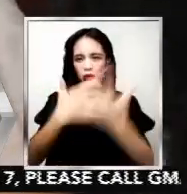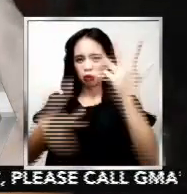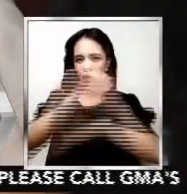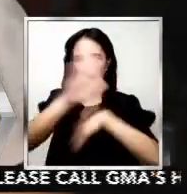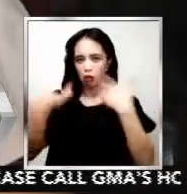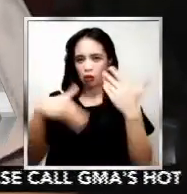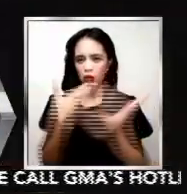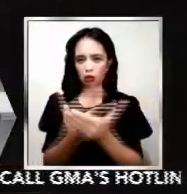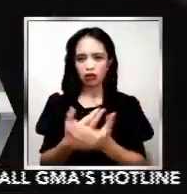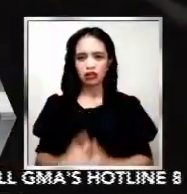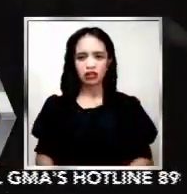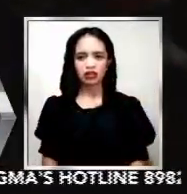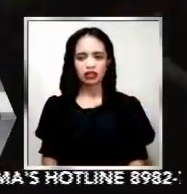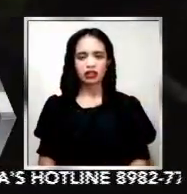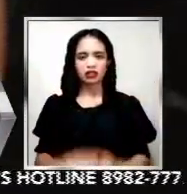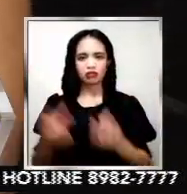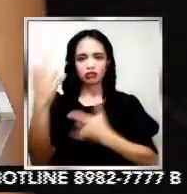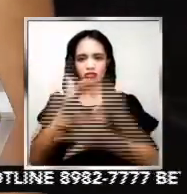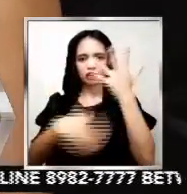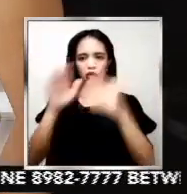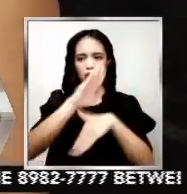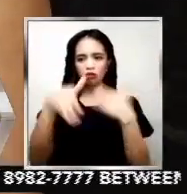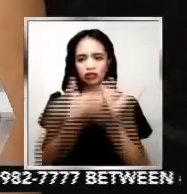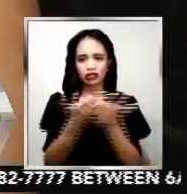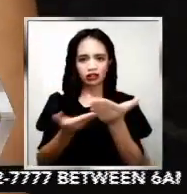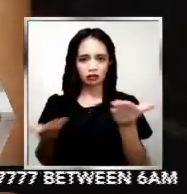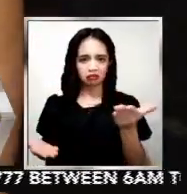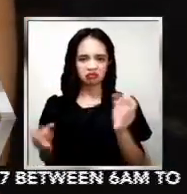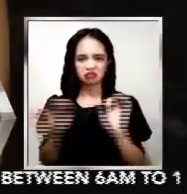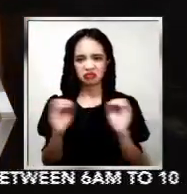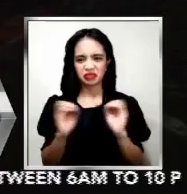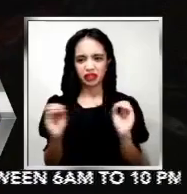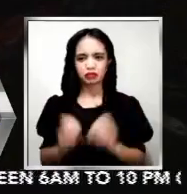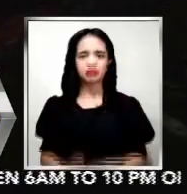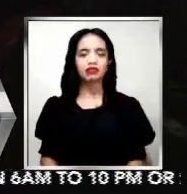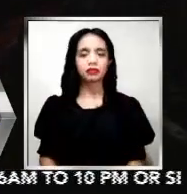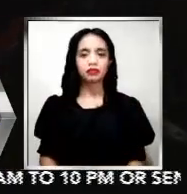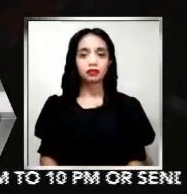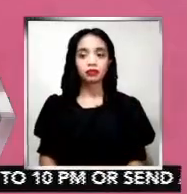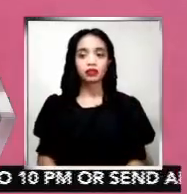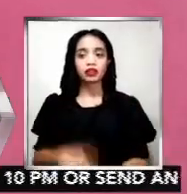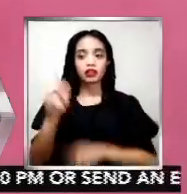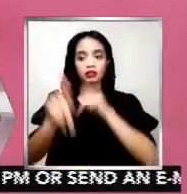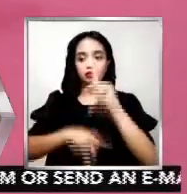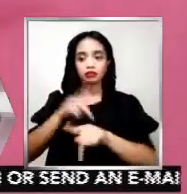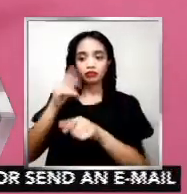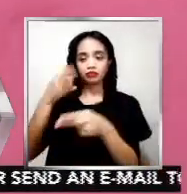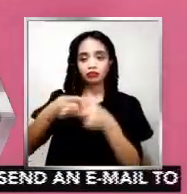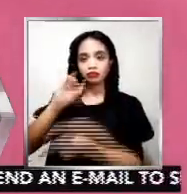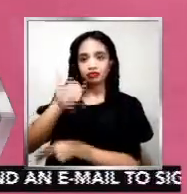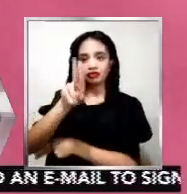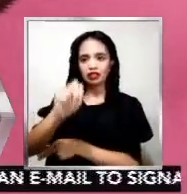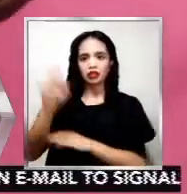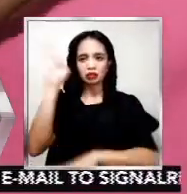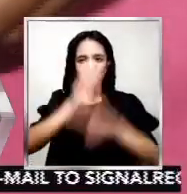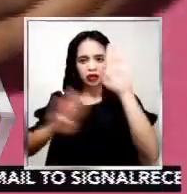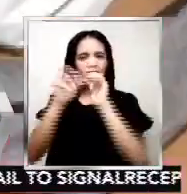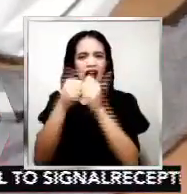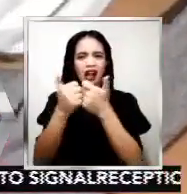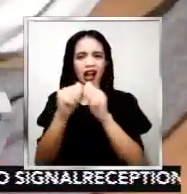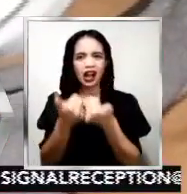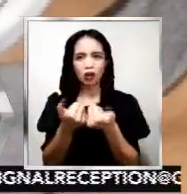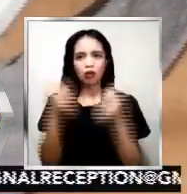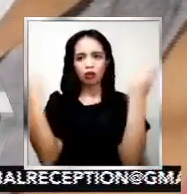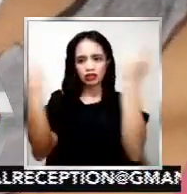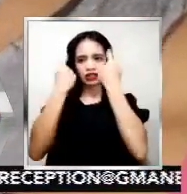ang kagamitan namin. Ang residenteng si June, problema rin kung paano sasalubungin ang bagong taon. Yan nga eh,